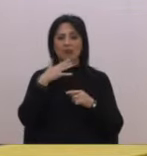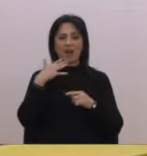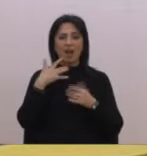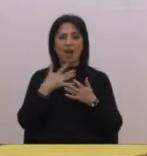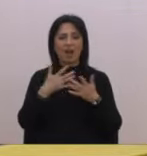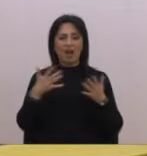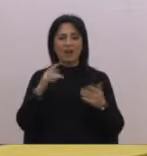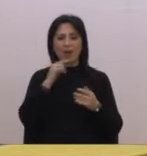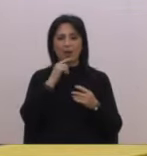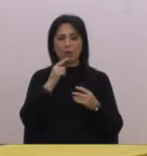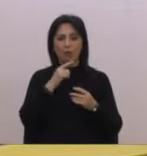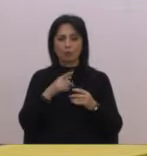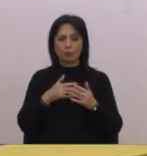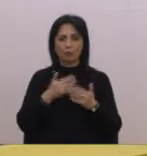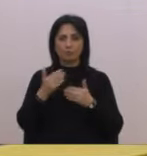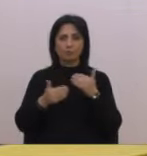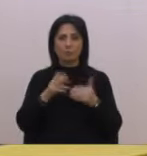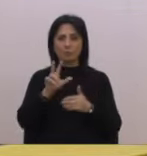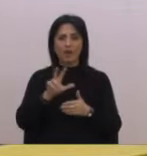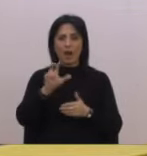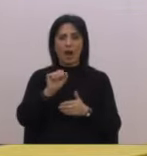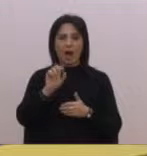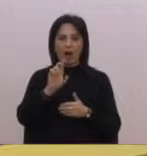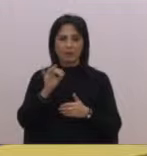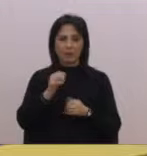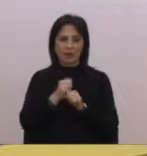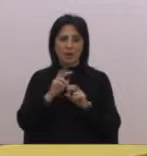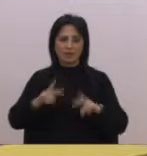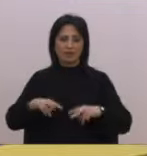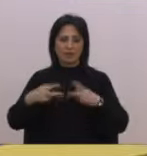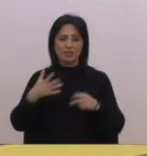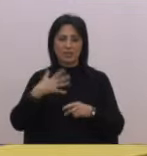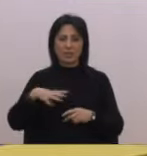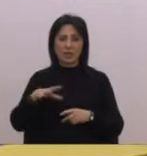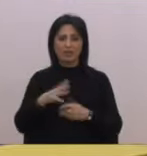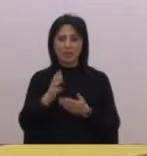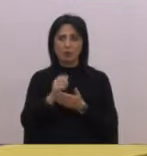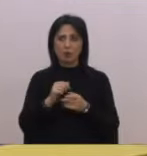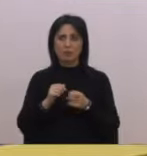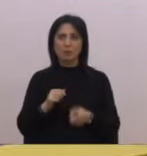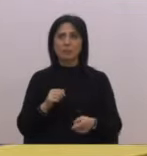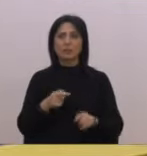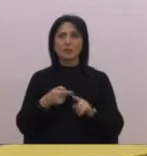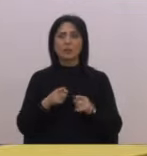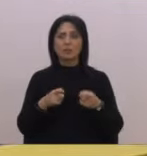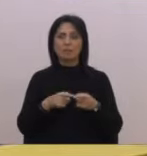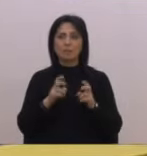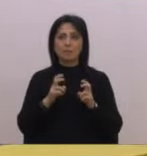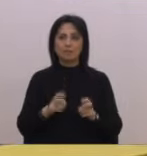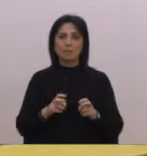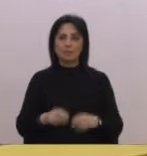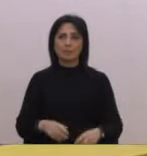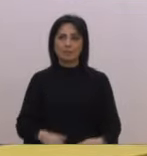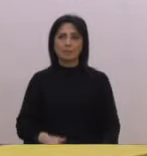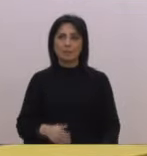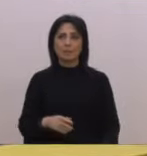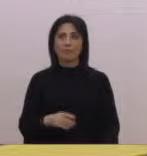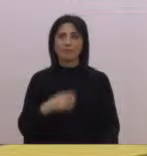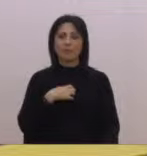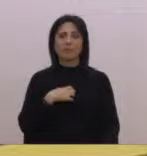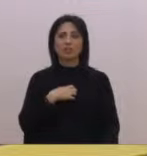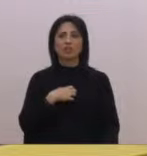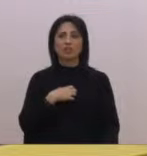მრავალგანზომილებიან ეკონომიკურ-ლოჯისტიკურ ჰაბად საქართველოს გადაქცევის პოტენციალზე. ამ კუთხით